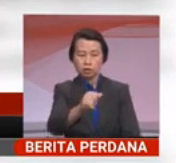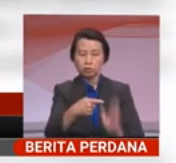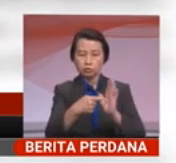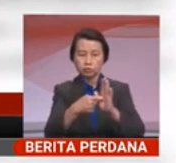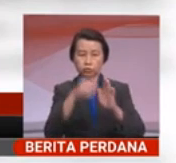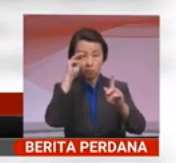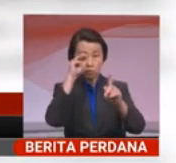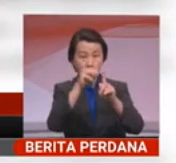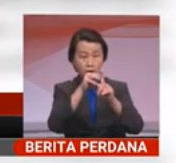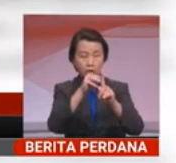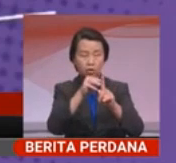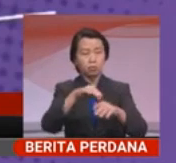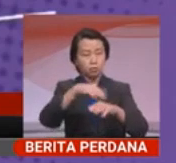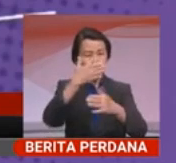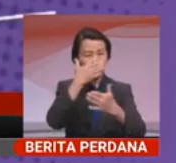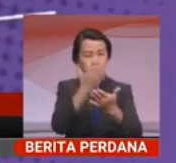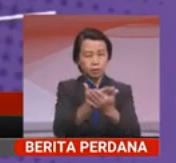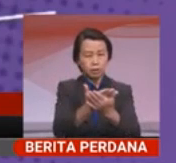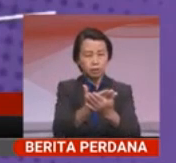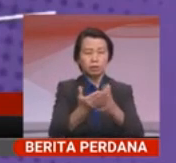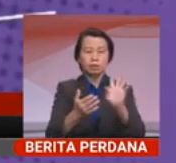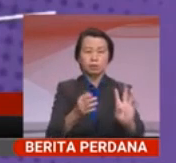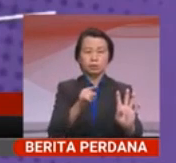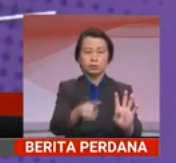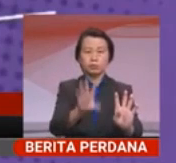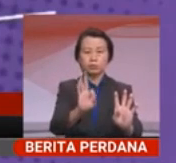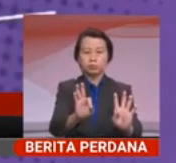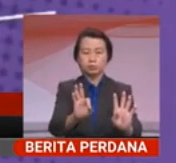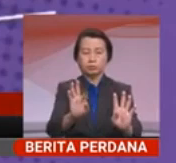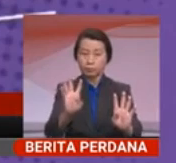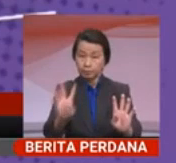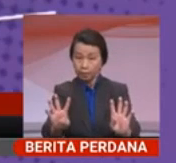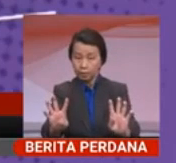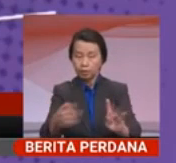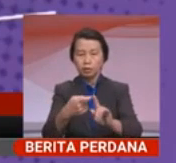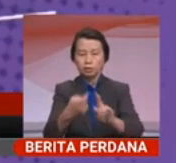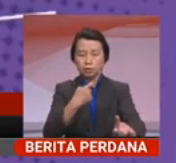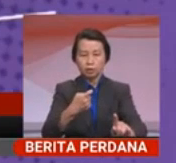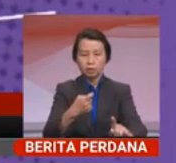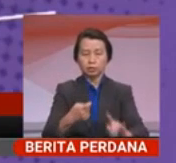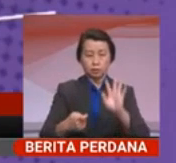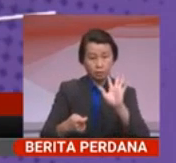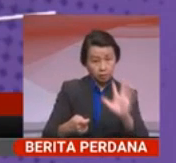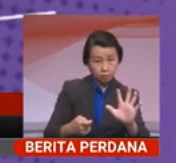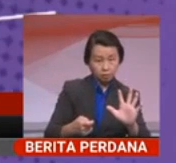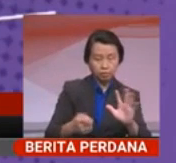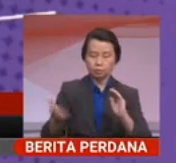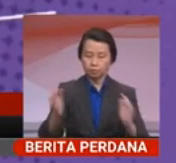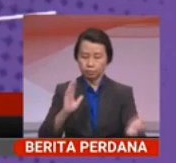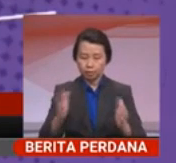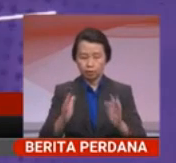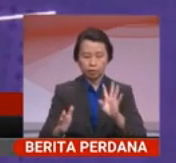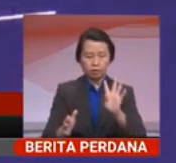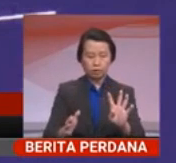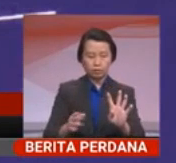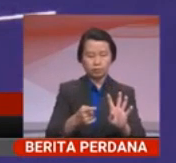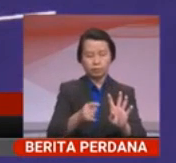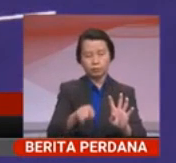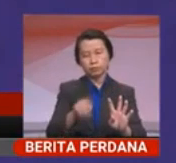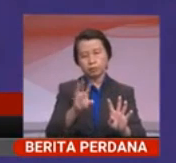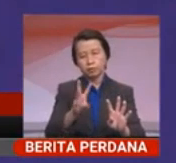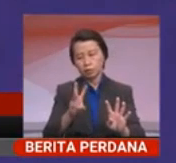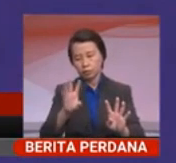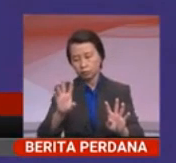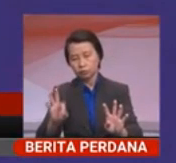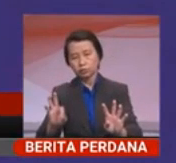skor keseluruhan lebih baik pada 4.94 daripada 5 berbanding